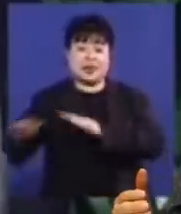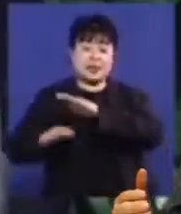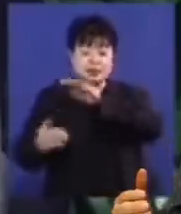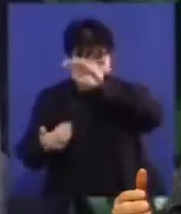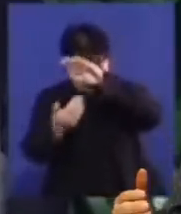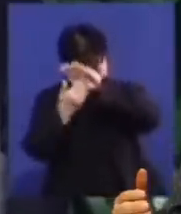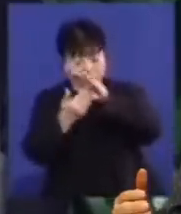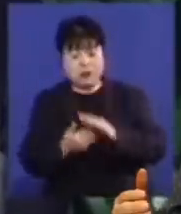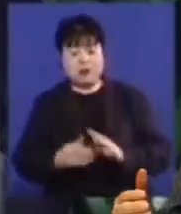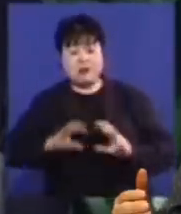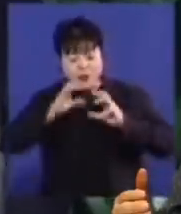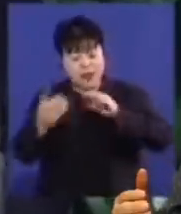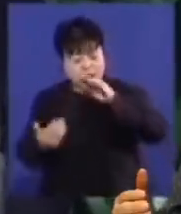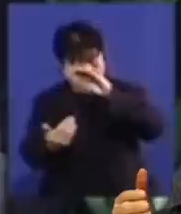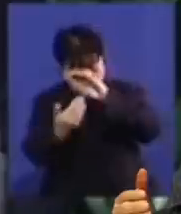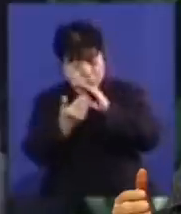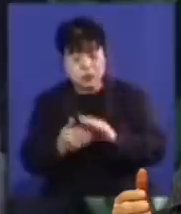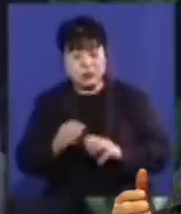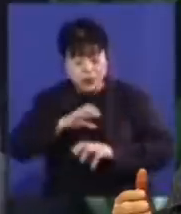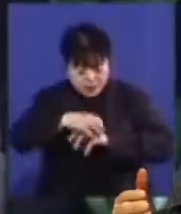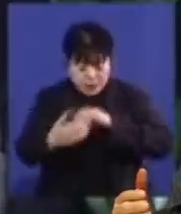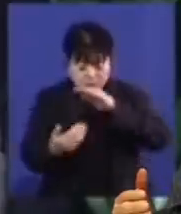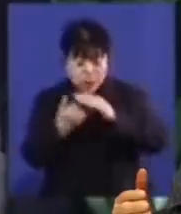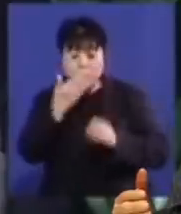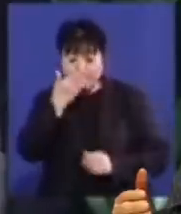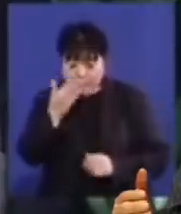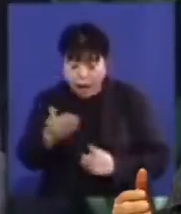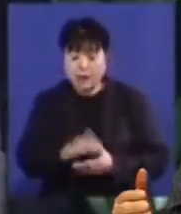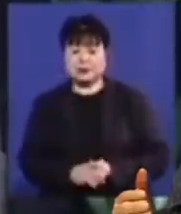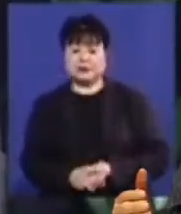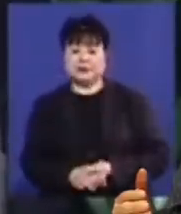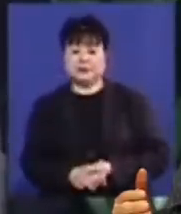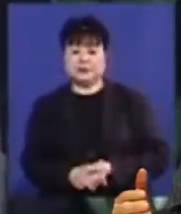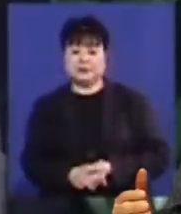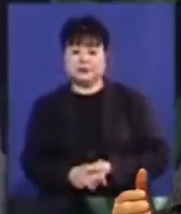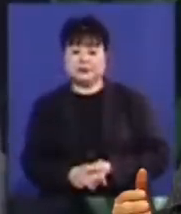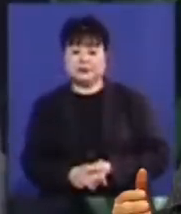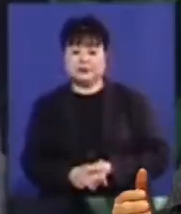이루어지고 한 나라도 있고 세계도 있는 것입니다.